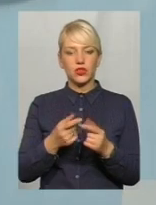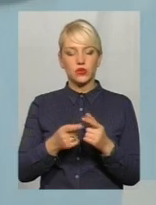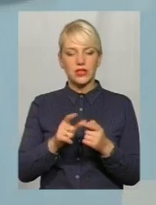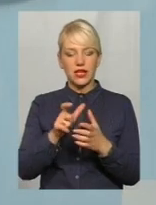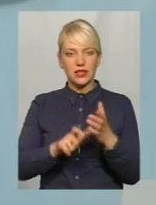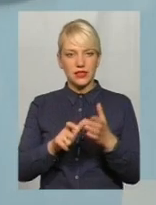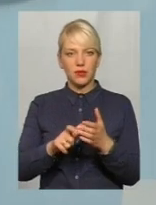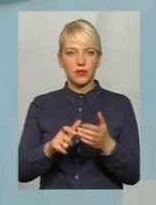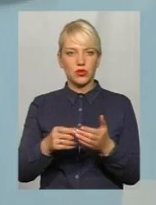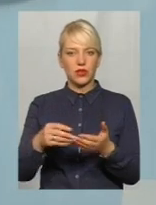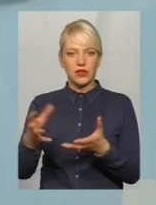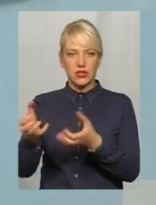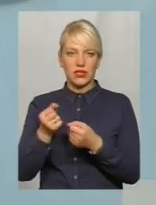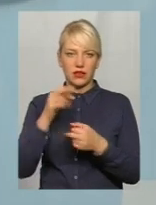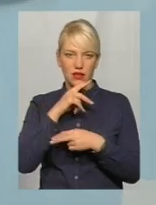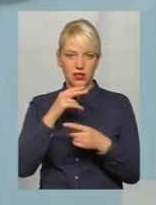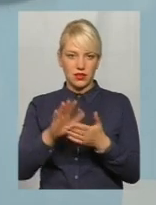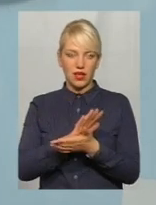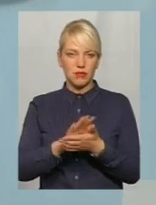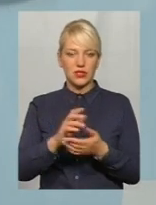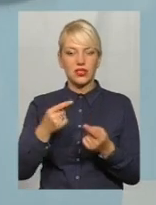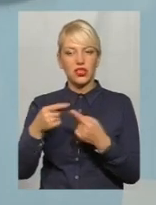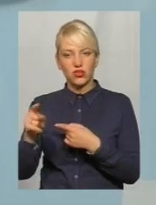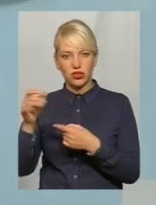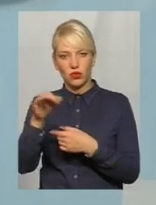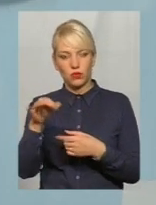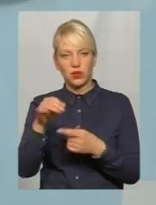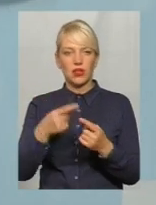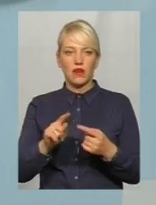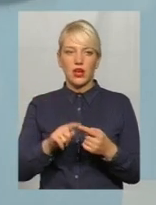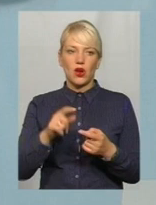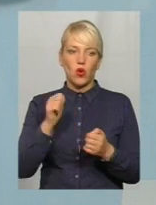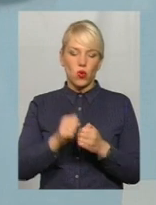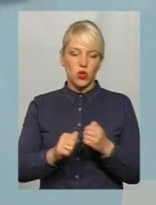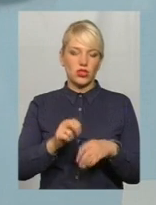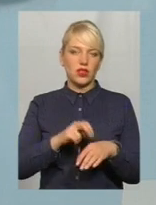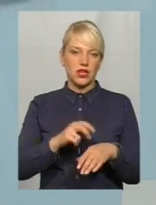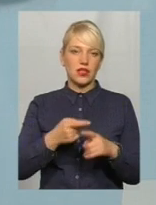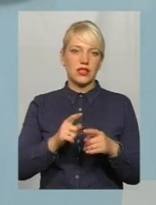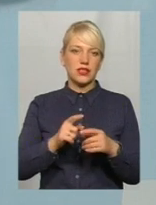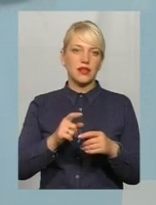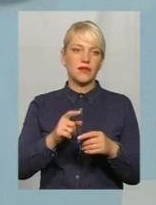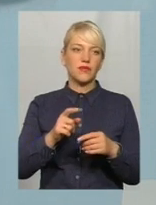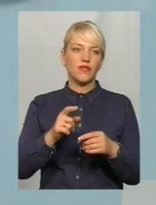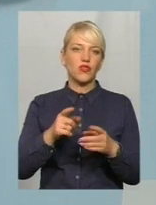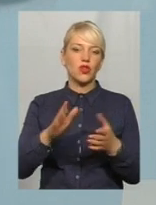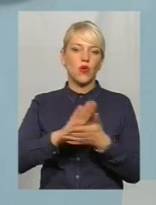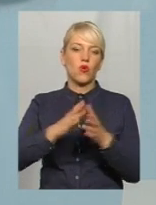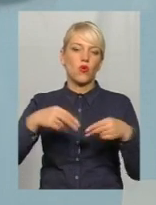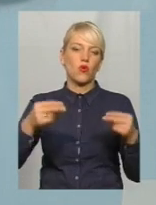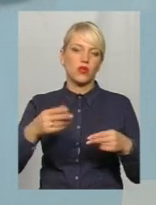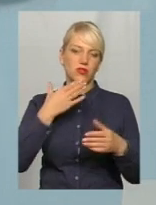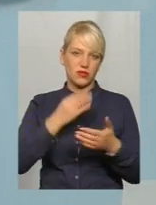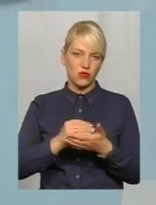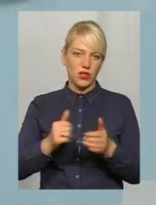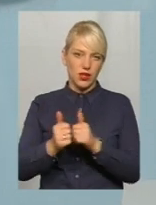вирішено? Значить, кожний центр первинної допомоги заключає угоди з аптеками, з якими він співпрацює. Як правило, вони на своїй